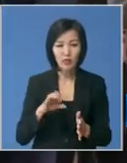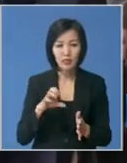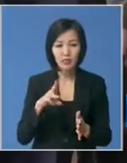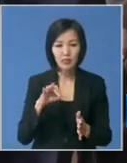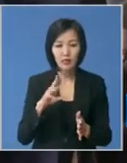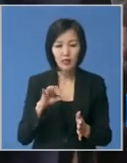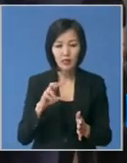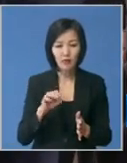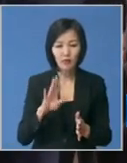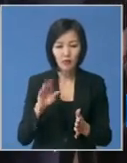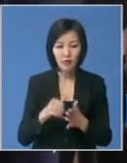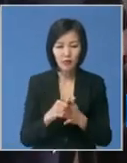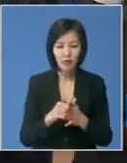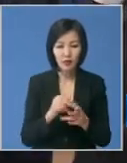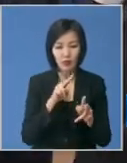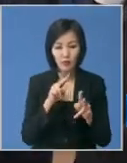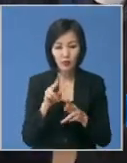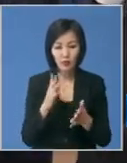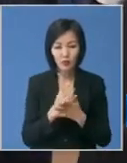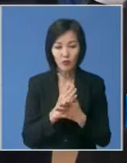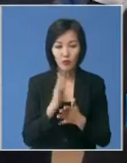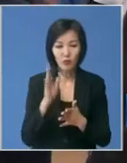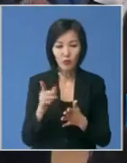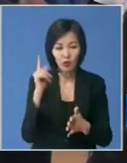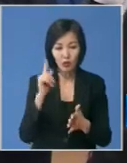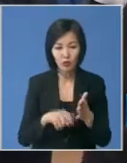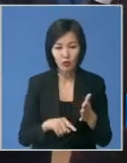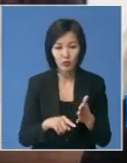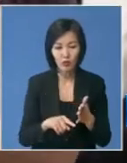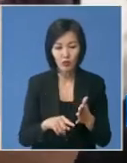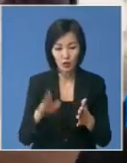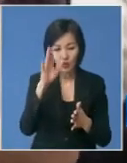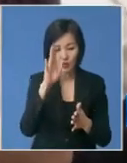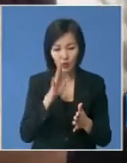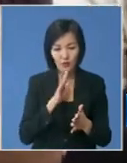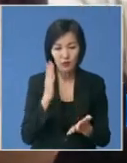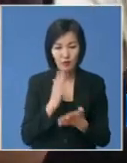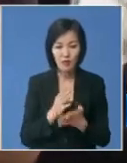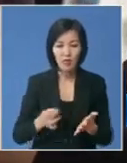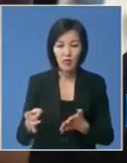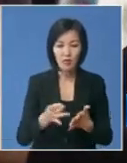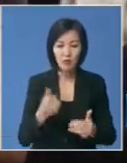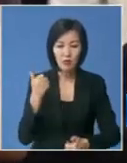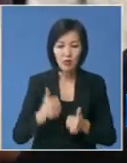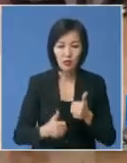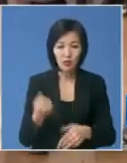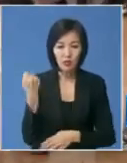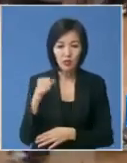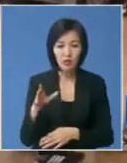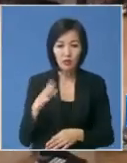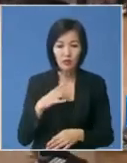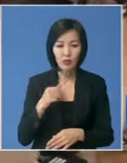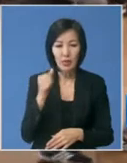төрешісі болды. Айтуынша, қазір күні ауданда болашағынан зор үміт күттіретін ізбасарлар өсіп келеді. Алда республикалық жарыстарда жүлде алып жүр.